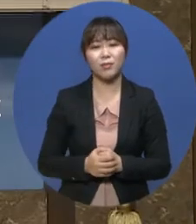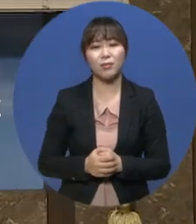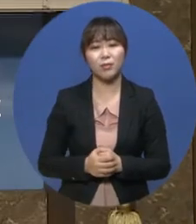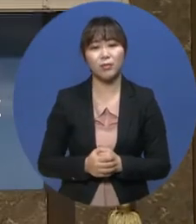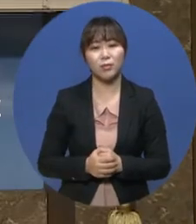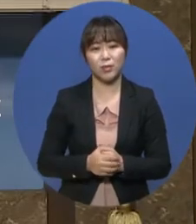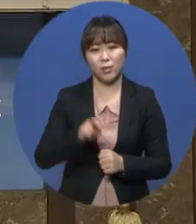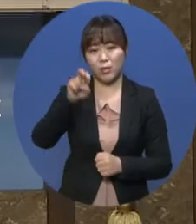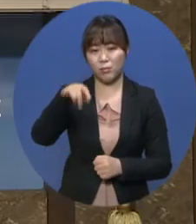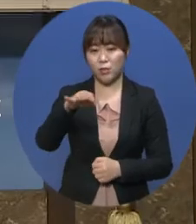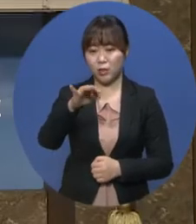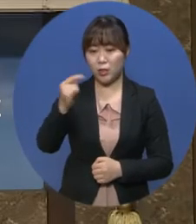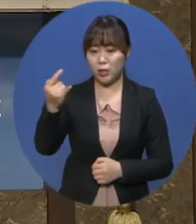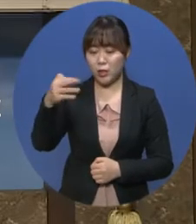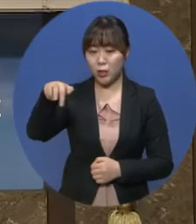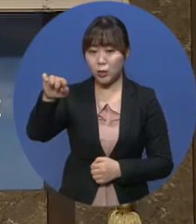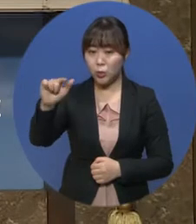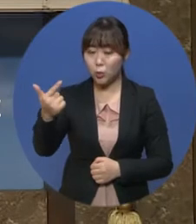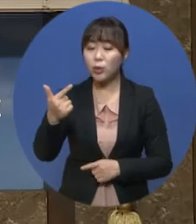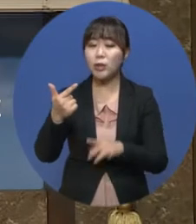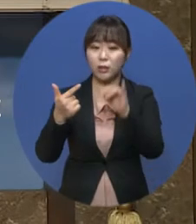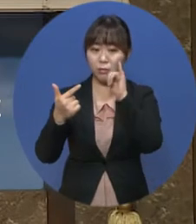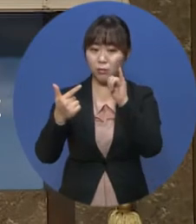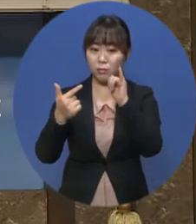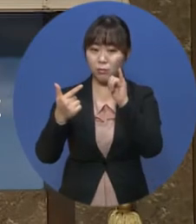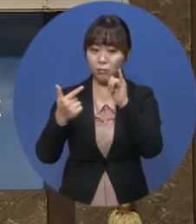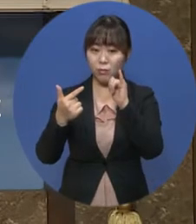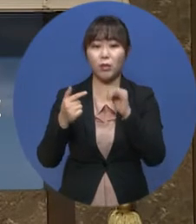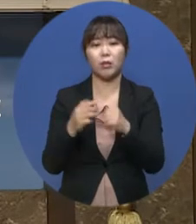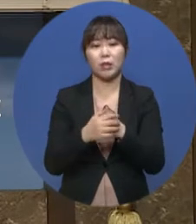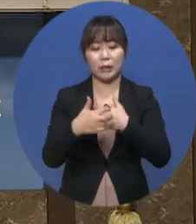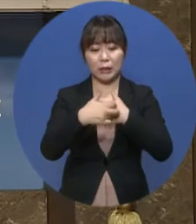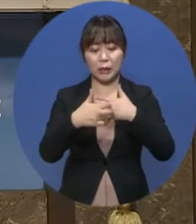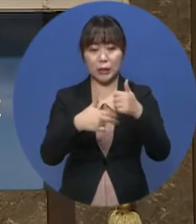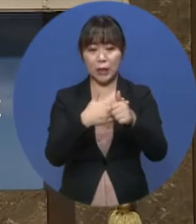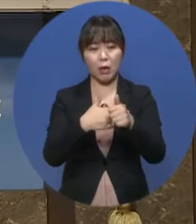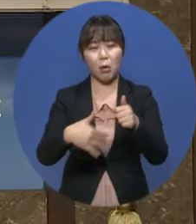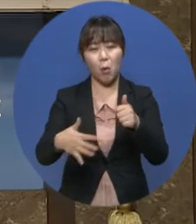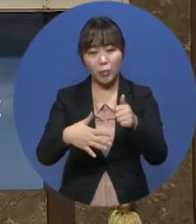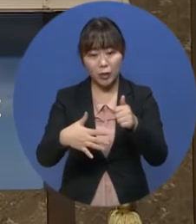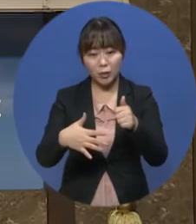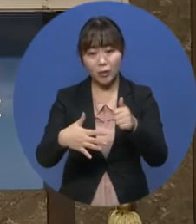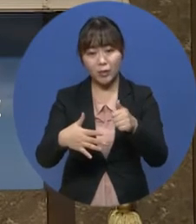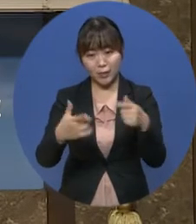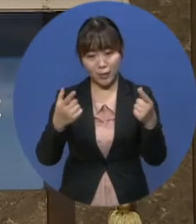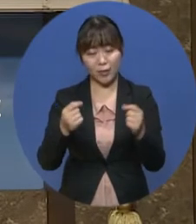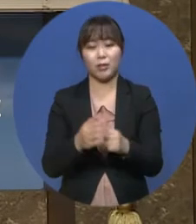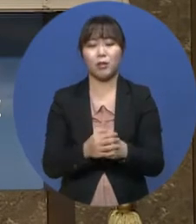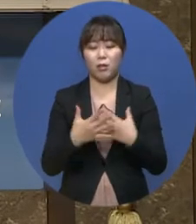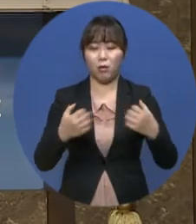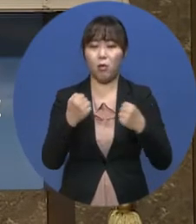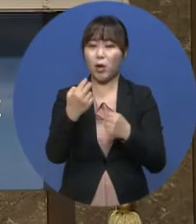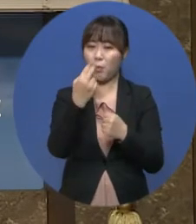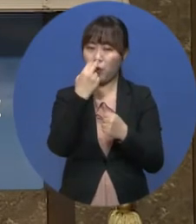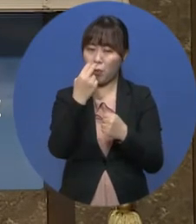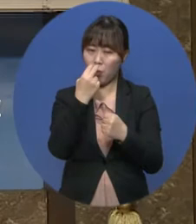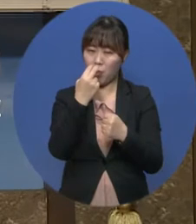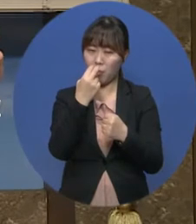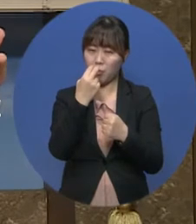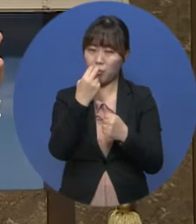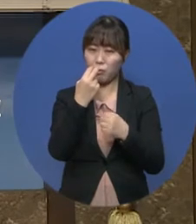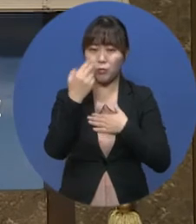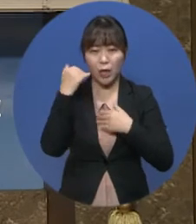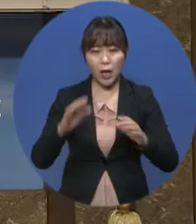그 무 2002 되는 게 있었어요 뭐임 존대 의사가 없는 그런데 이제 건강보험이